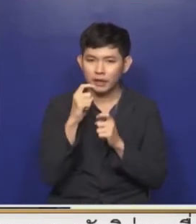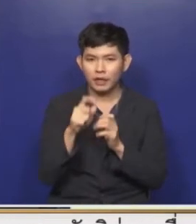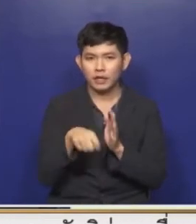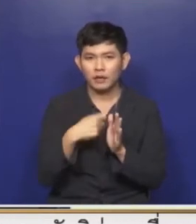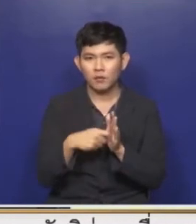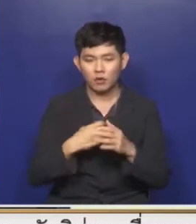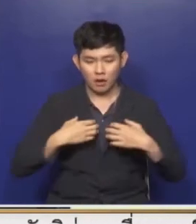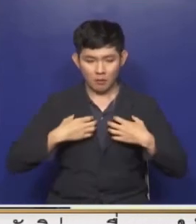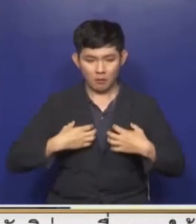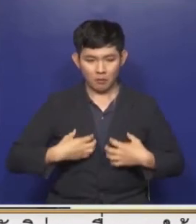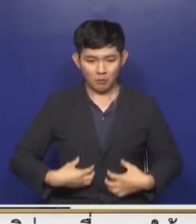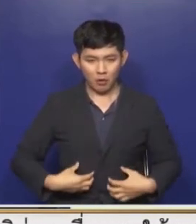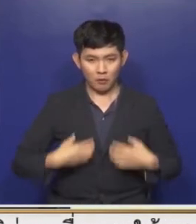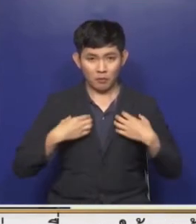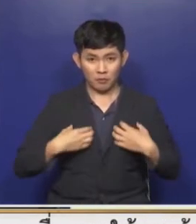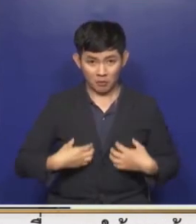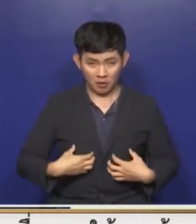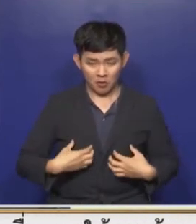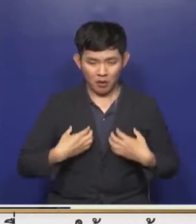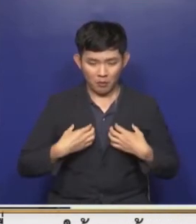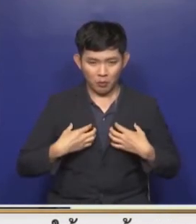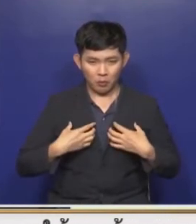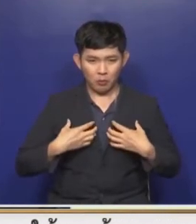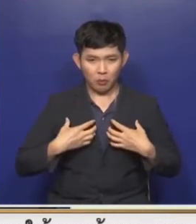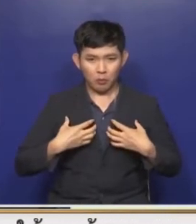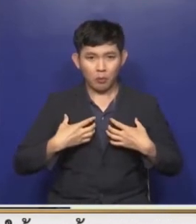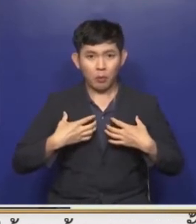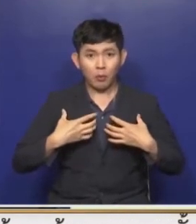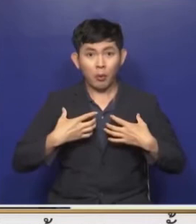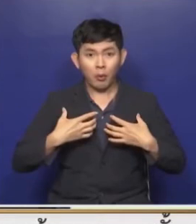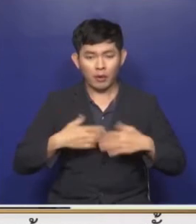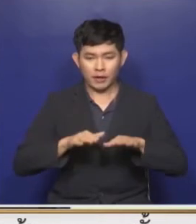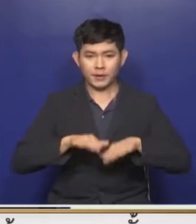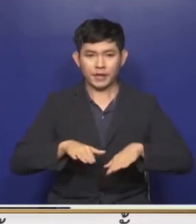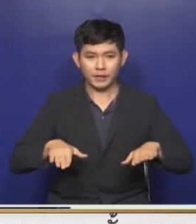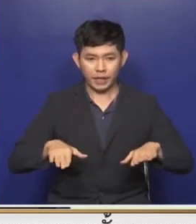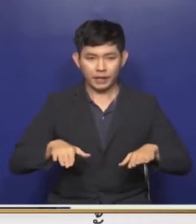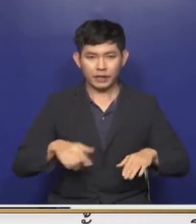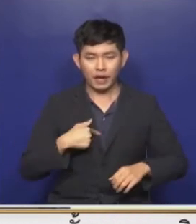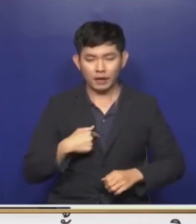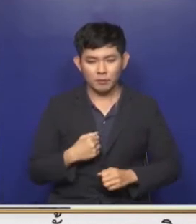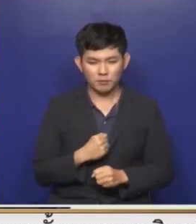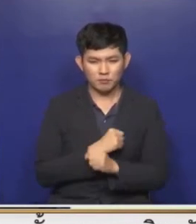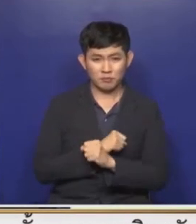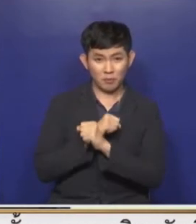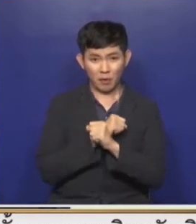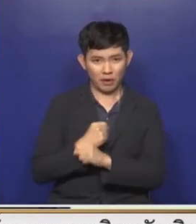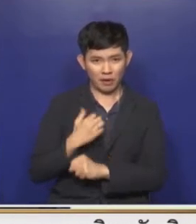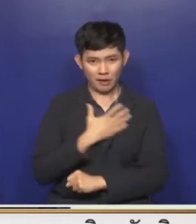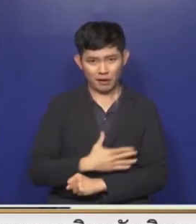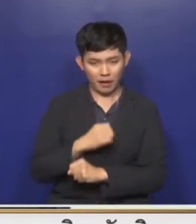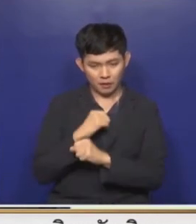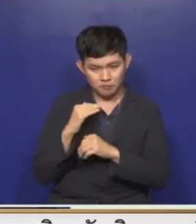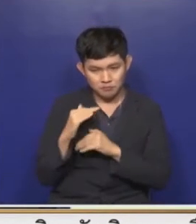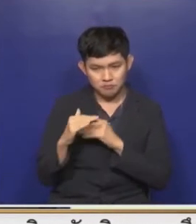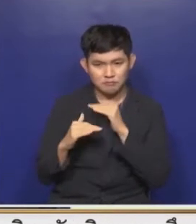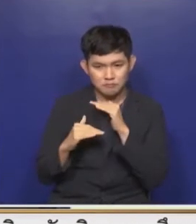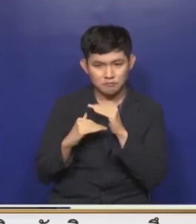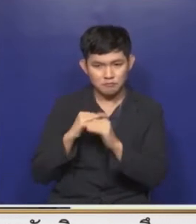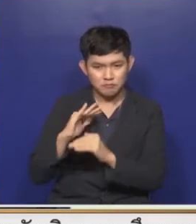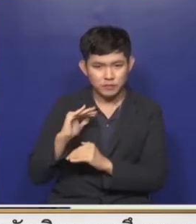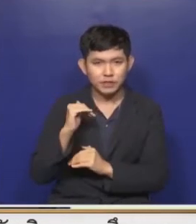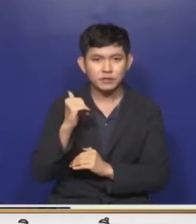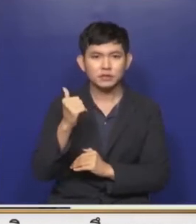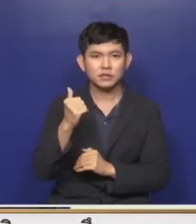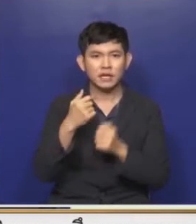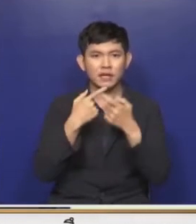เื่จากปอดของเดกกำลงเติบโตและระบบภูมิค้มกนของเดกกอยู่ใระยะที่กำลงพัฒนามพิษณในอากาศ